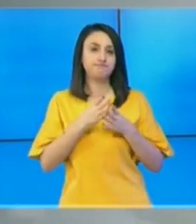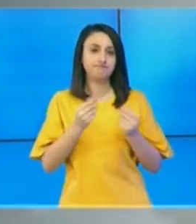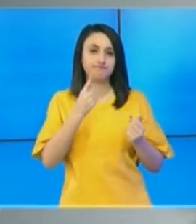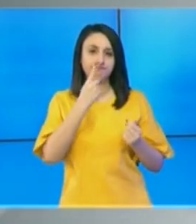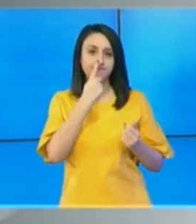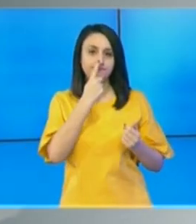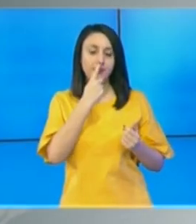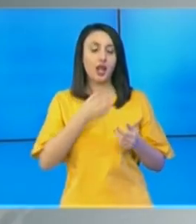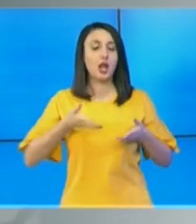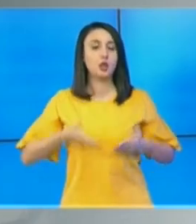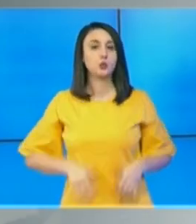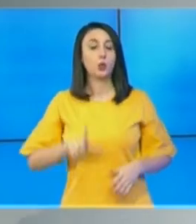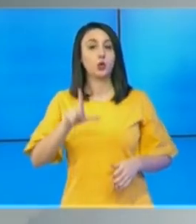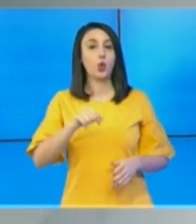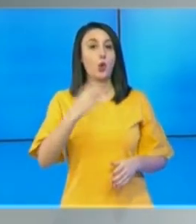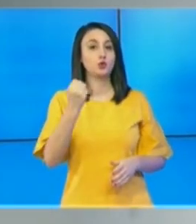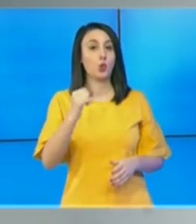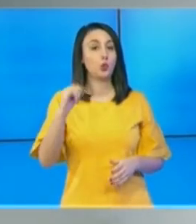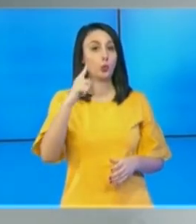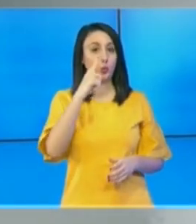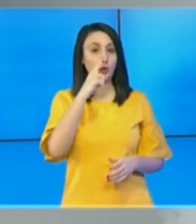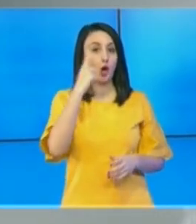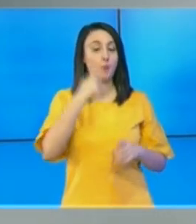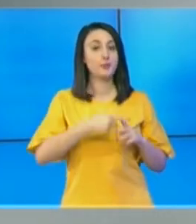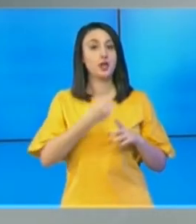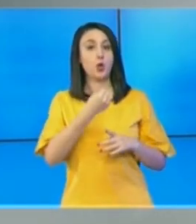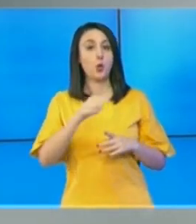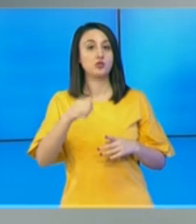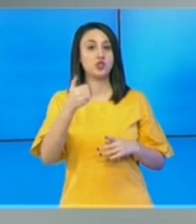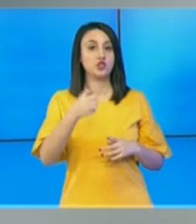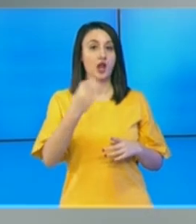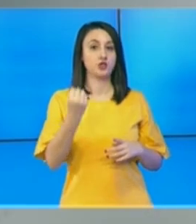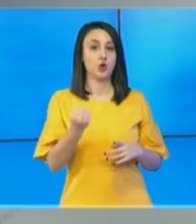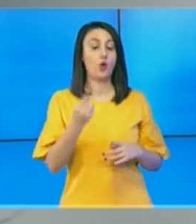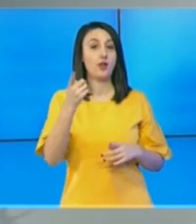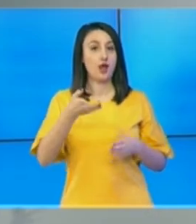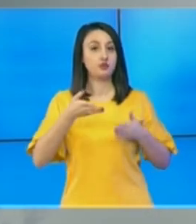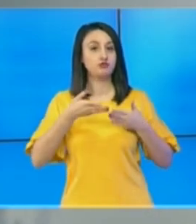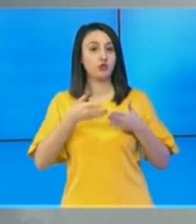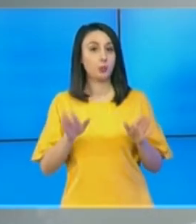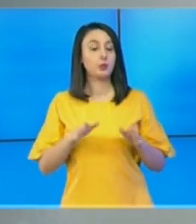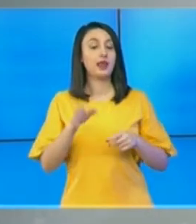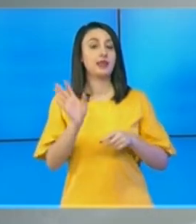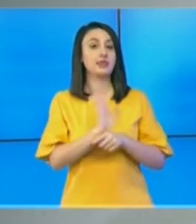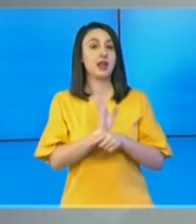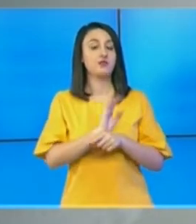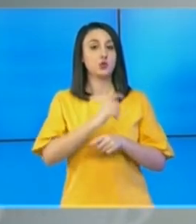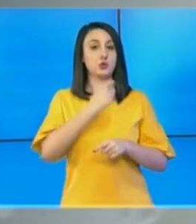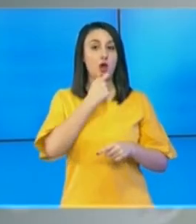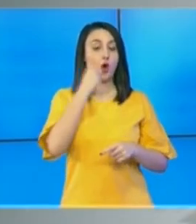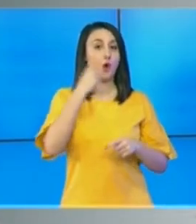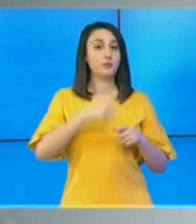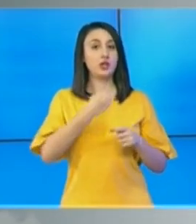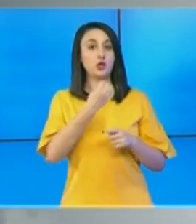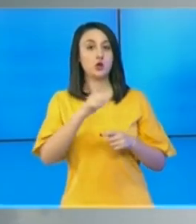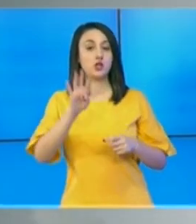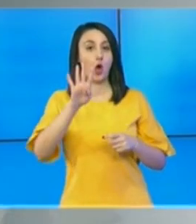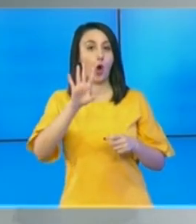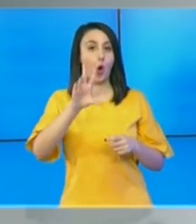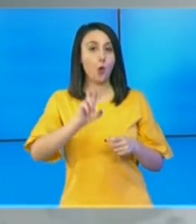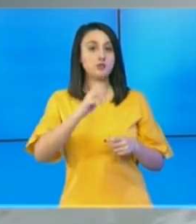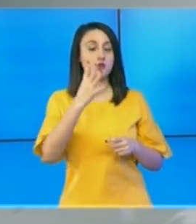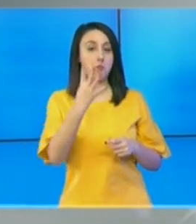la 29 iunie 1969 la Craiova, Costin Mărculescu a debutat în televiziune în anul 1984,